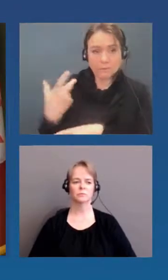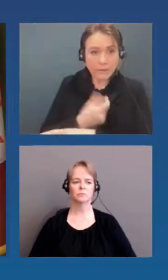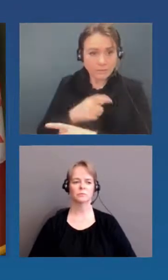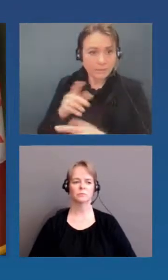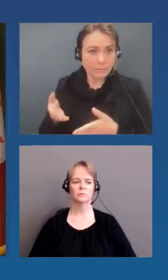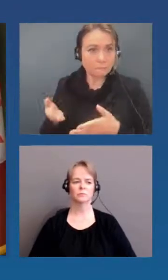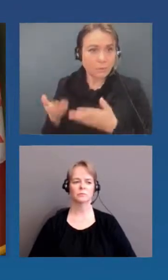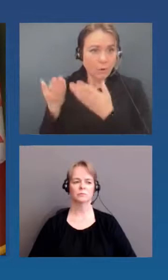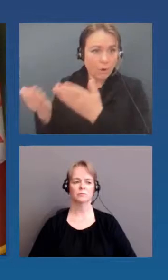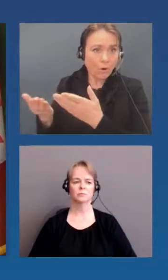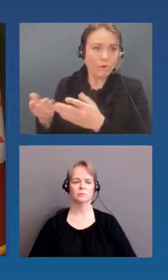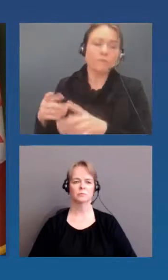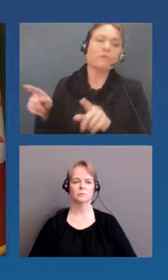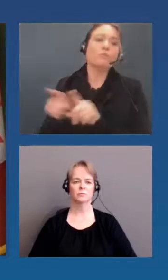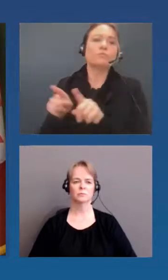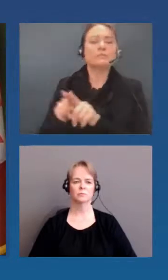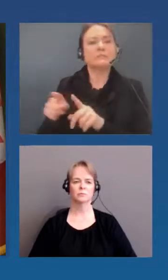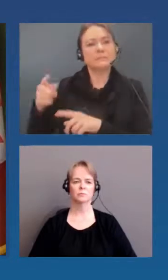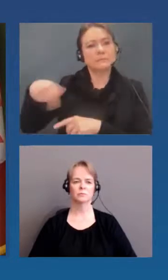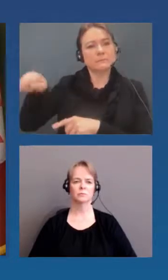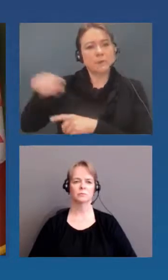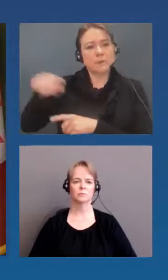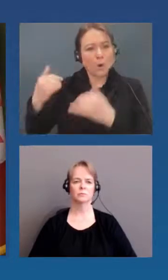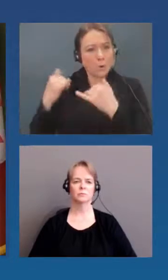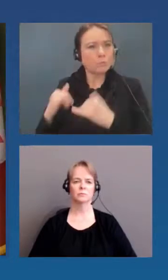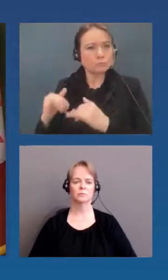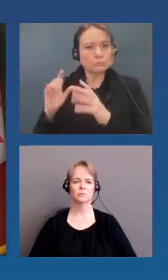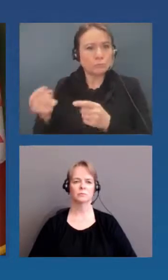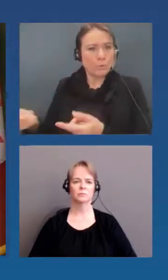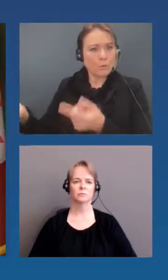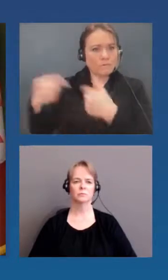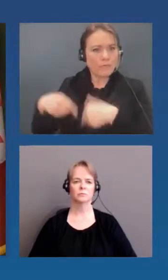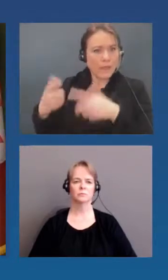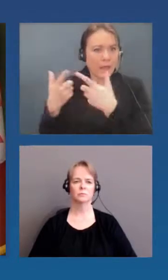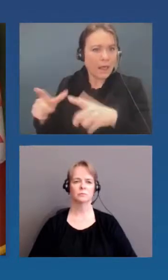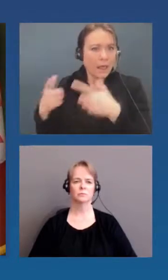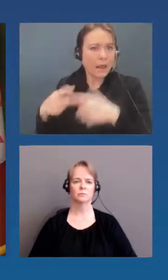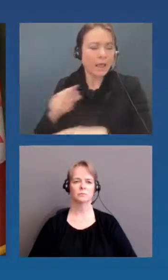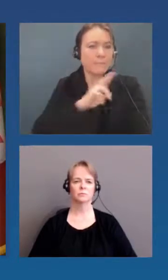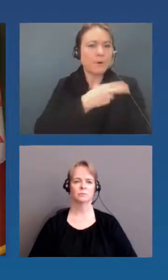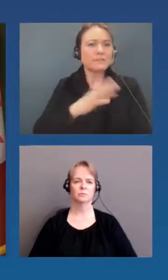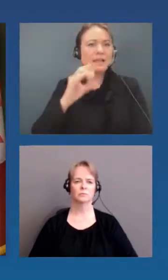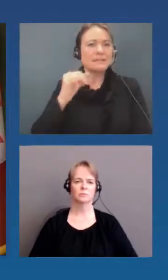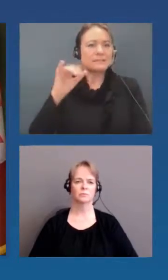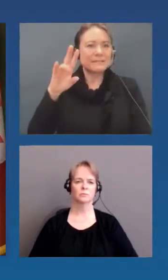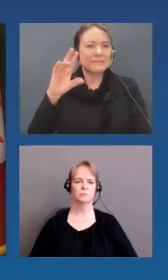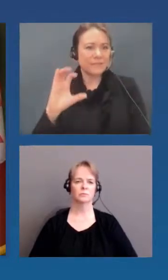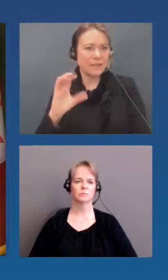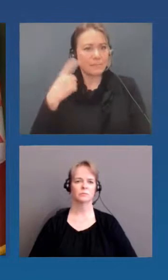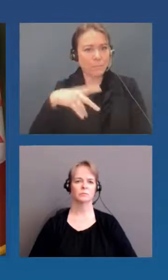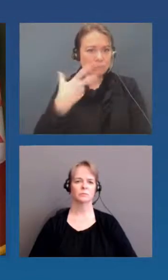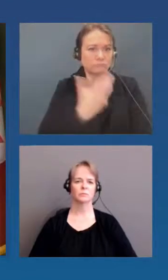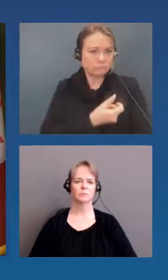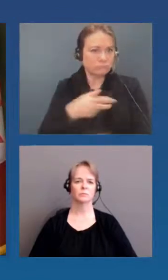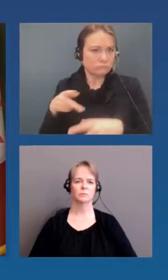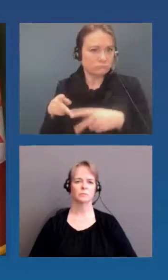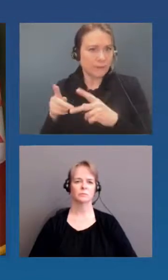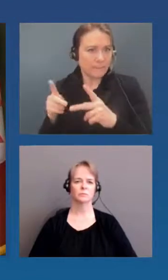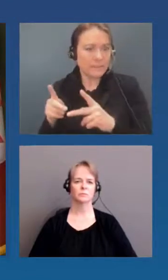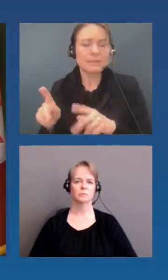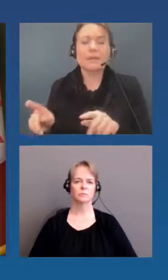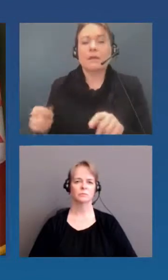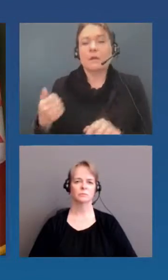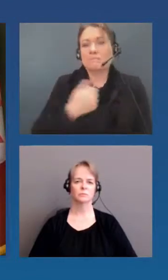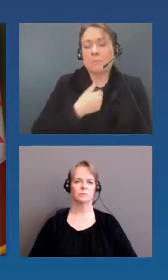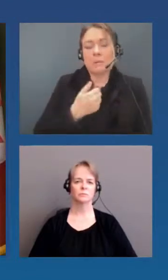plus, ils continuent à avoir l'opportunité de se présenter à l'hôpital civique pour un vaccin. Je